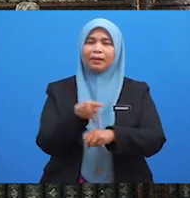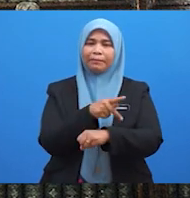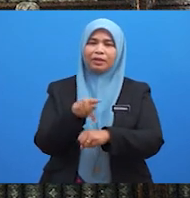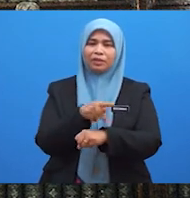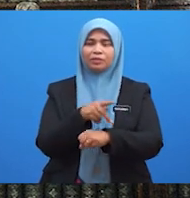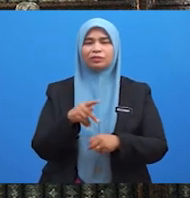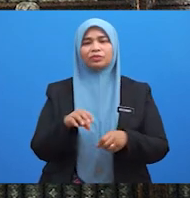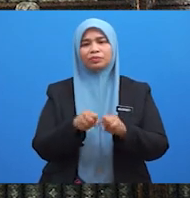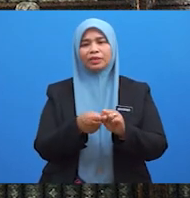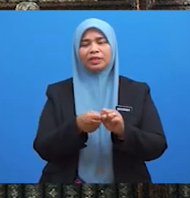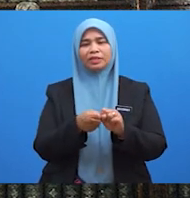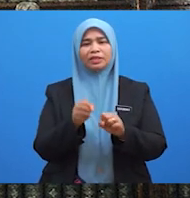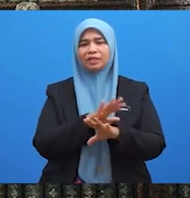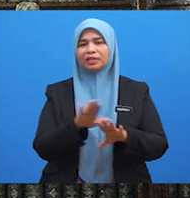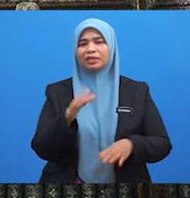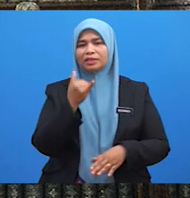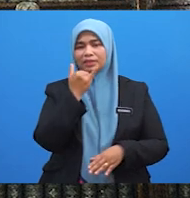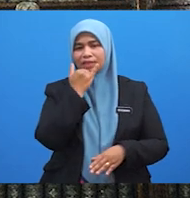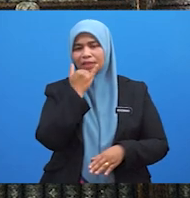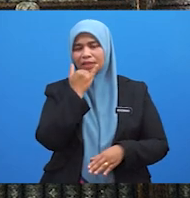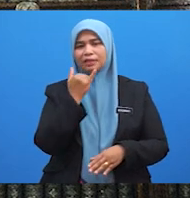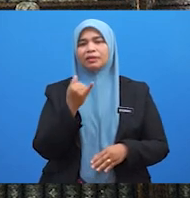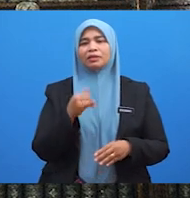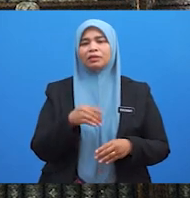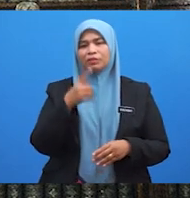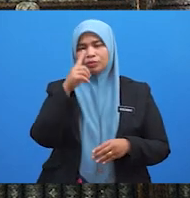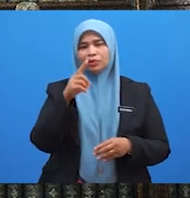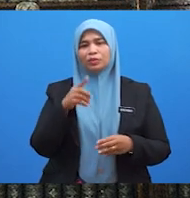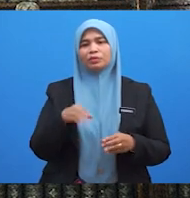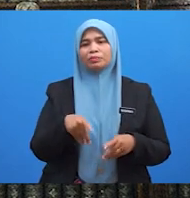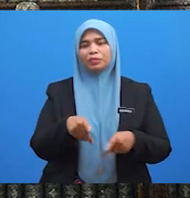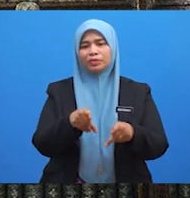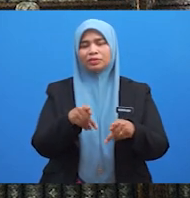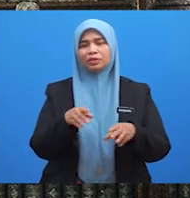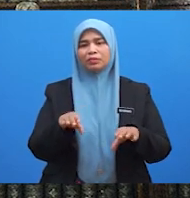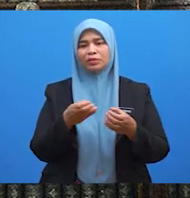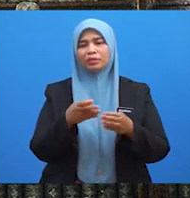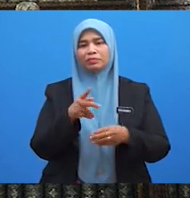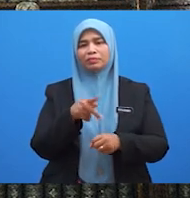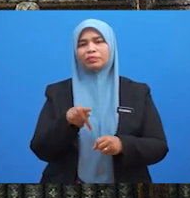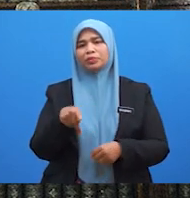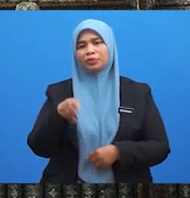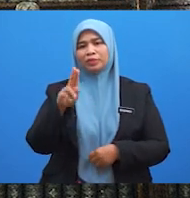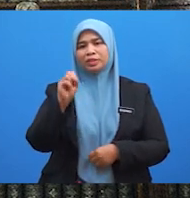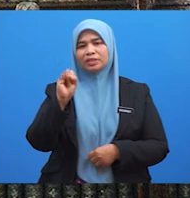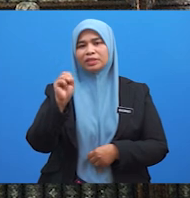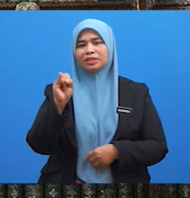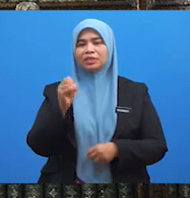agar tidak tersalah langkah dalam proses menghasilkan puisi tradisional ini.